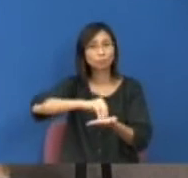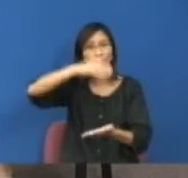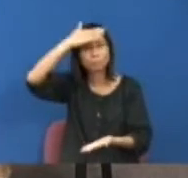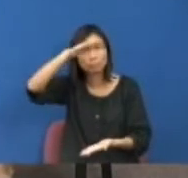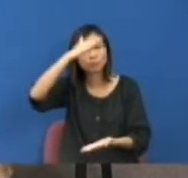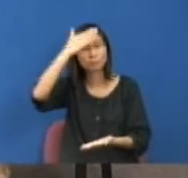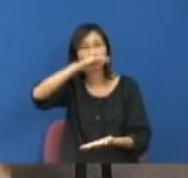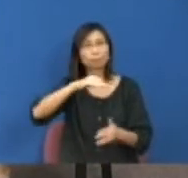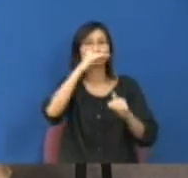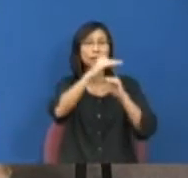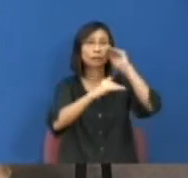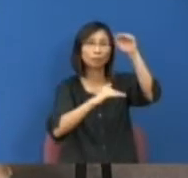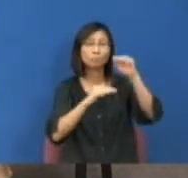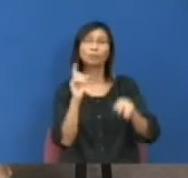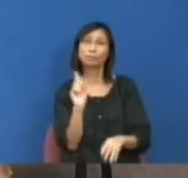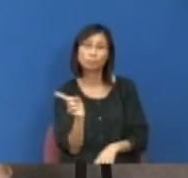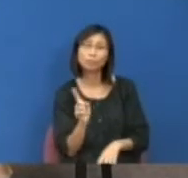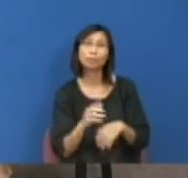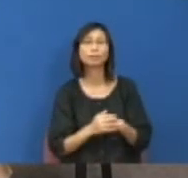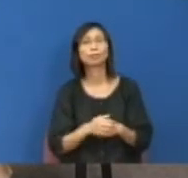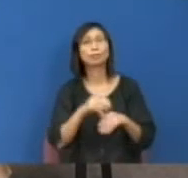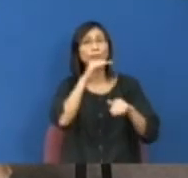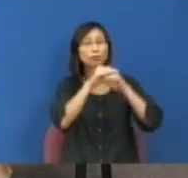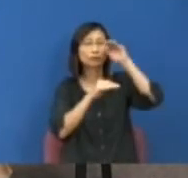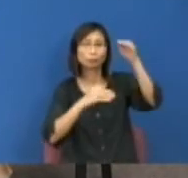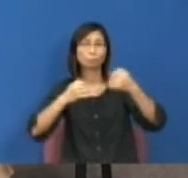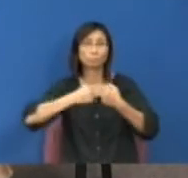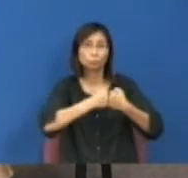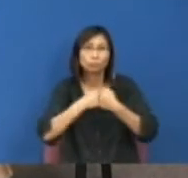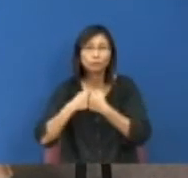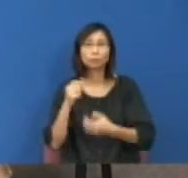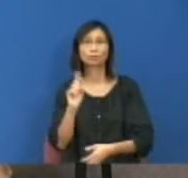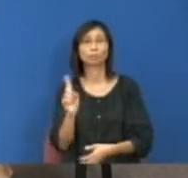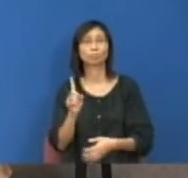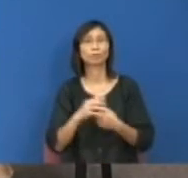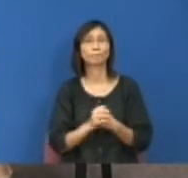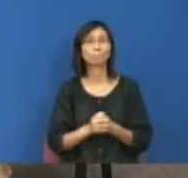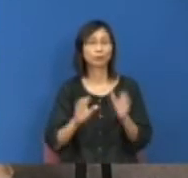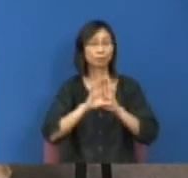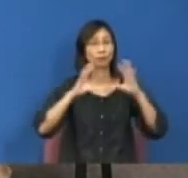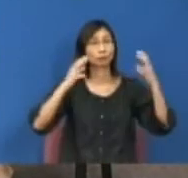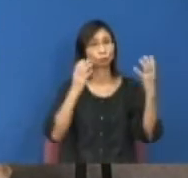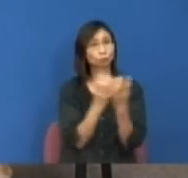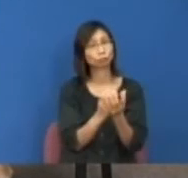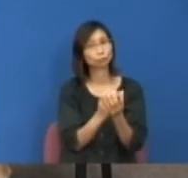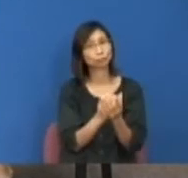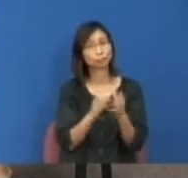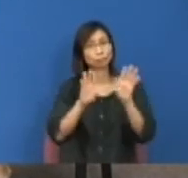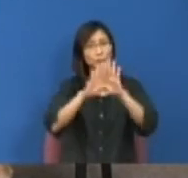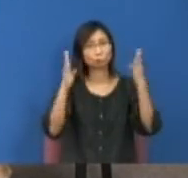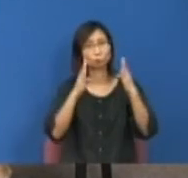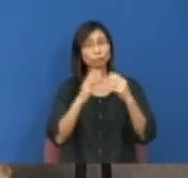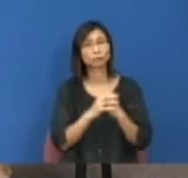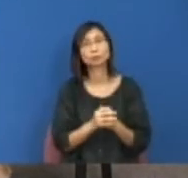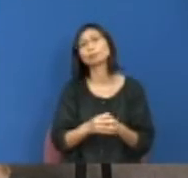為呢個階級嘅動員組織，以至到抗爭。